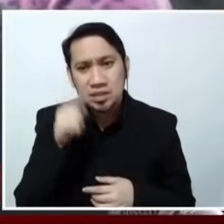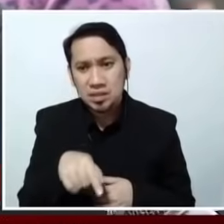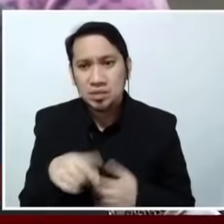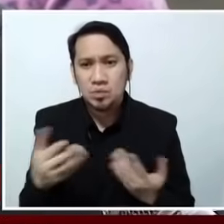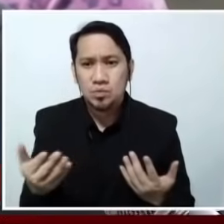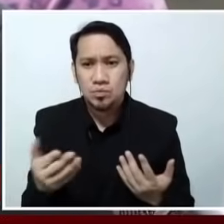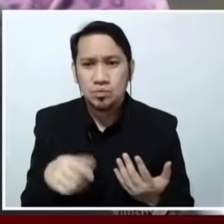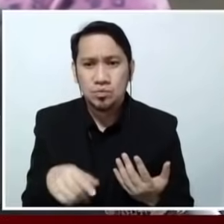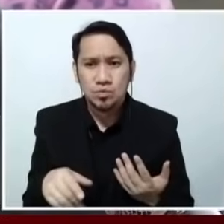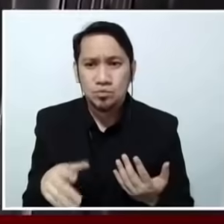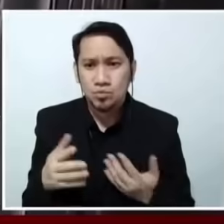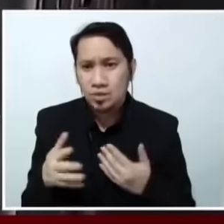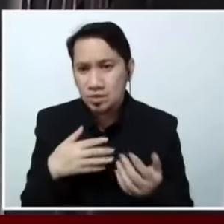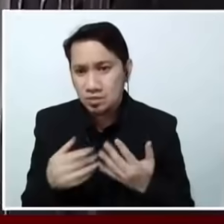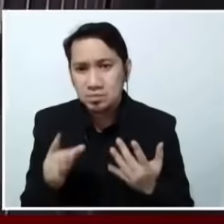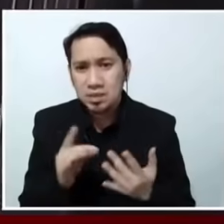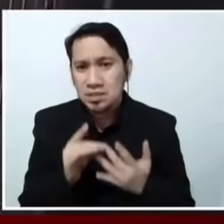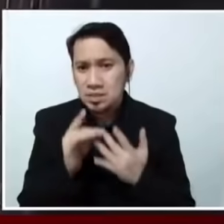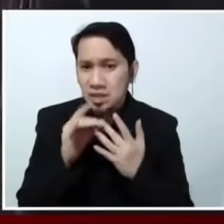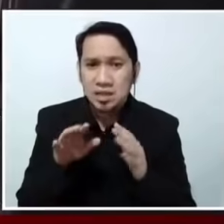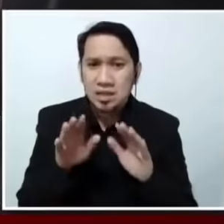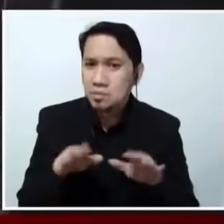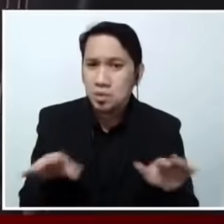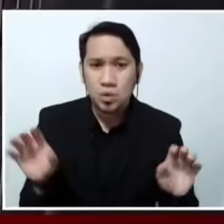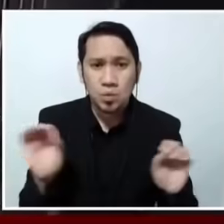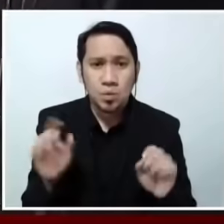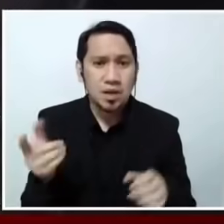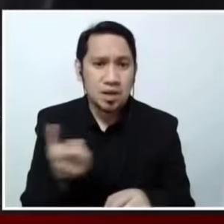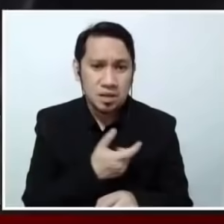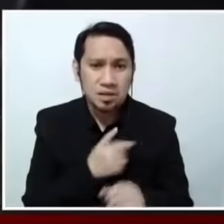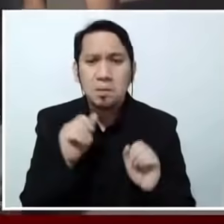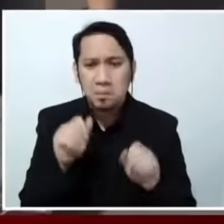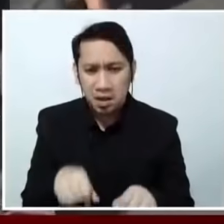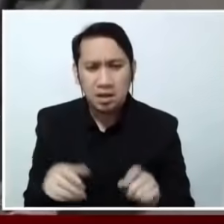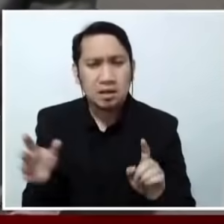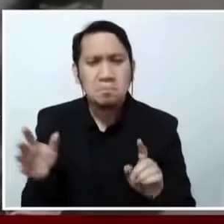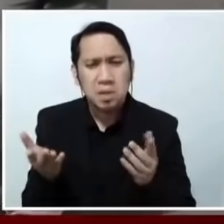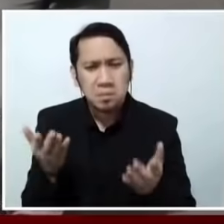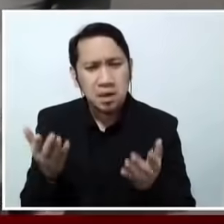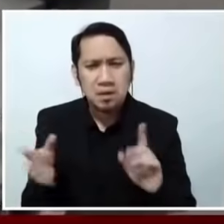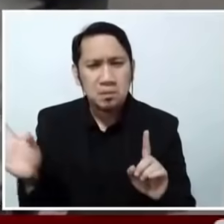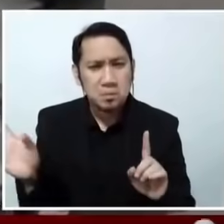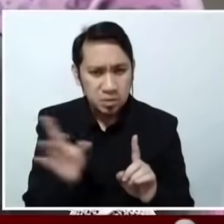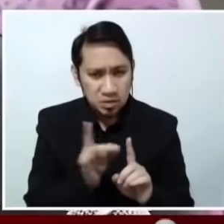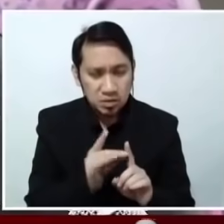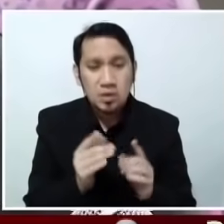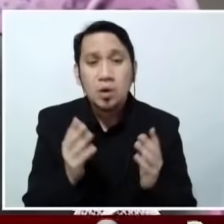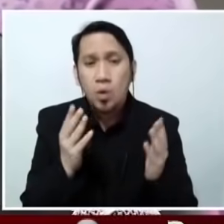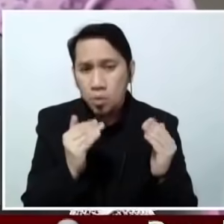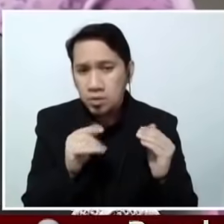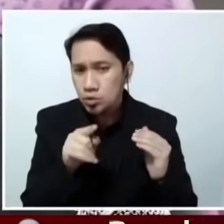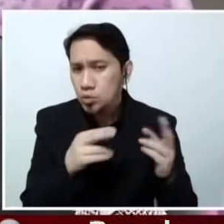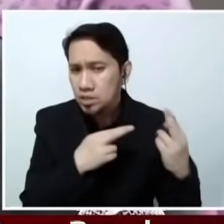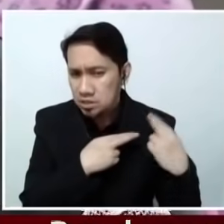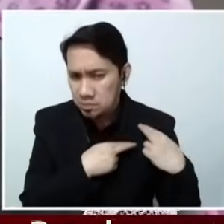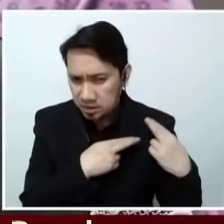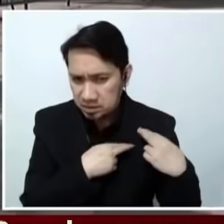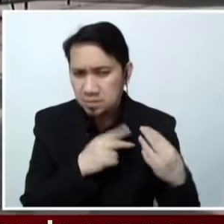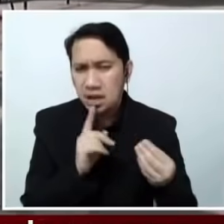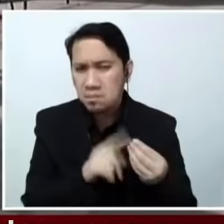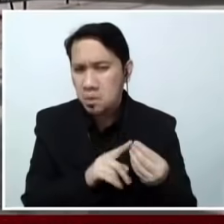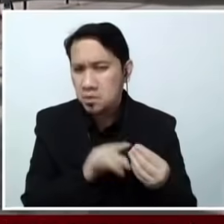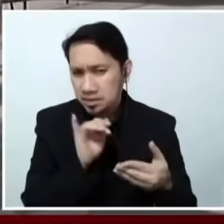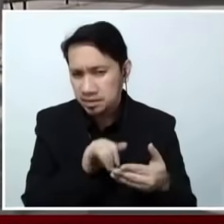masikanino. Lalo na mga bata yan, walang bakuna yan, baka mahawa yan. Sana we must be prudent and responsible enough to know about these things.